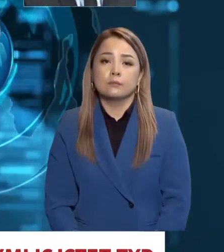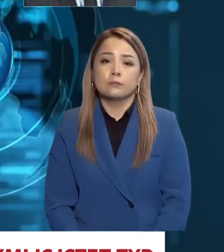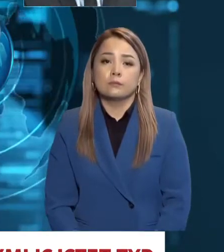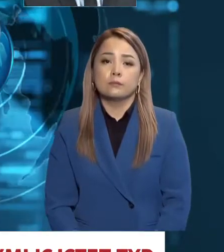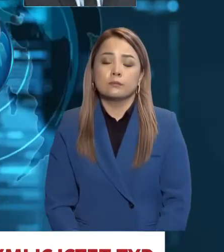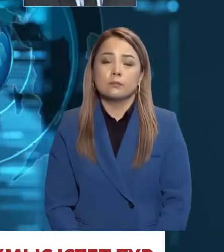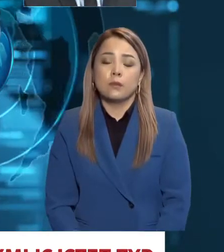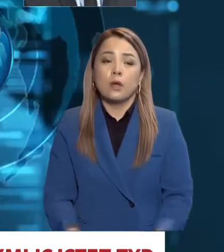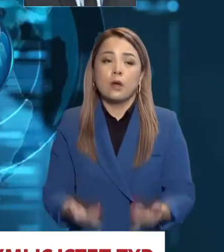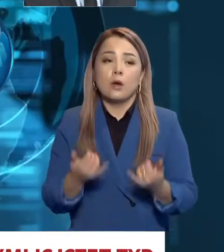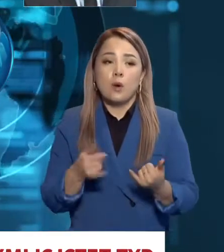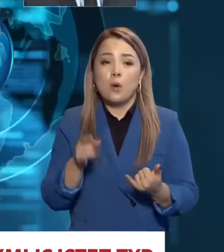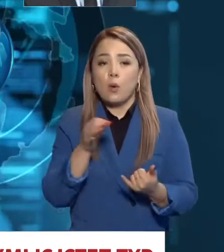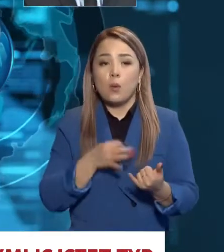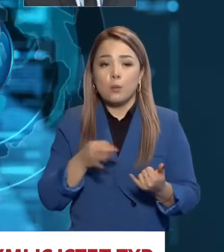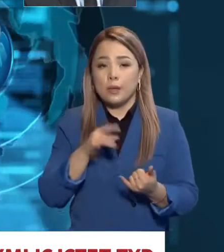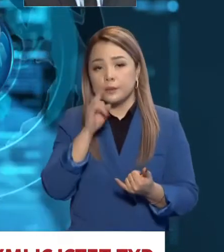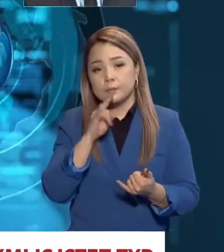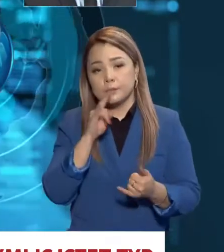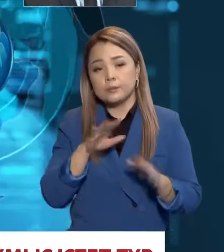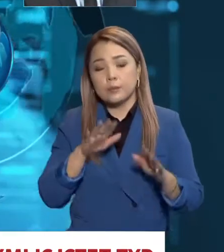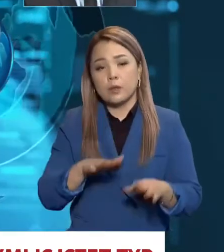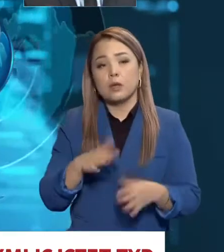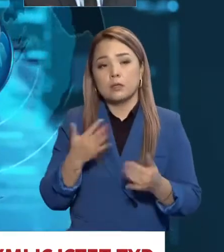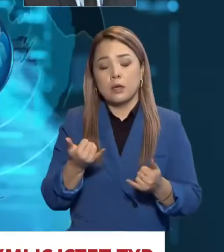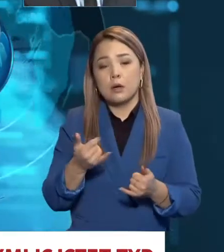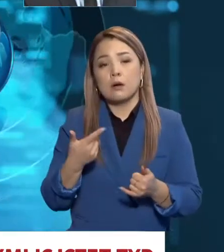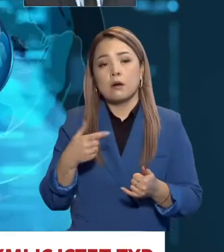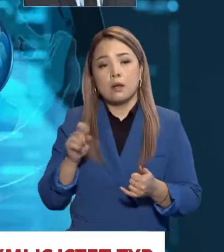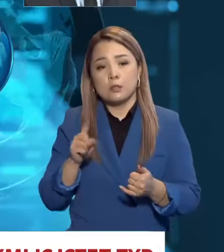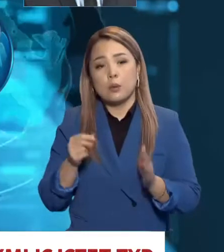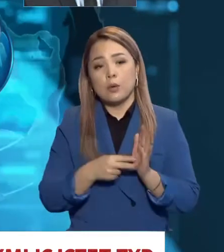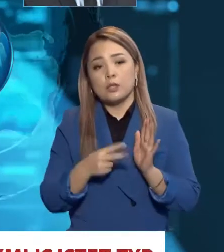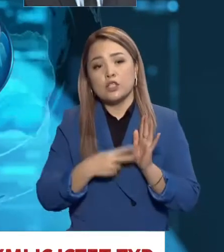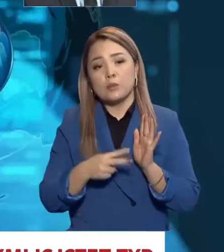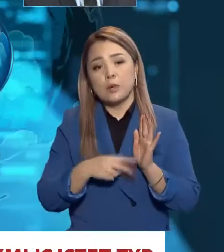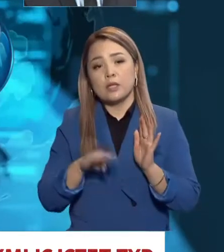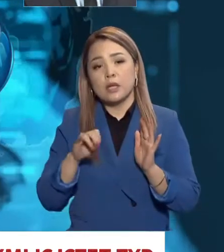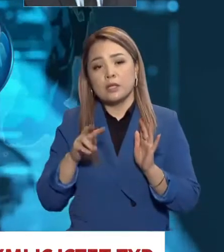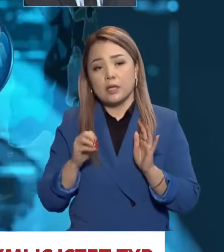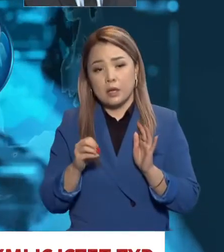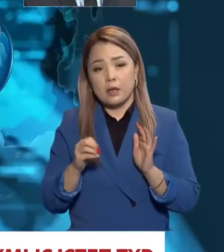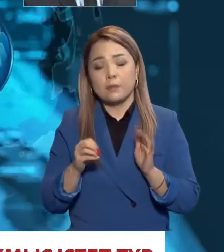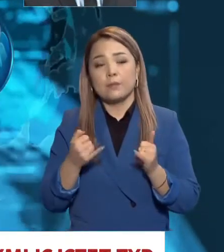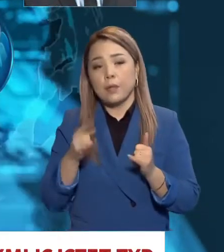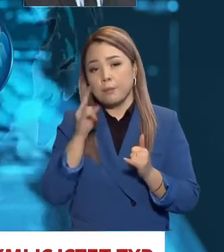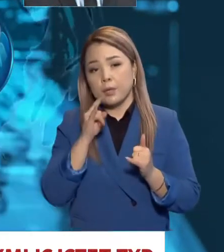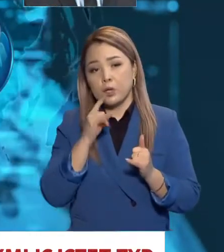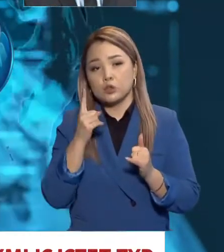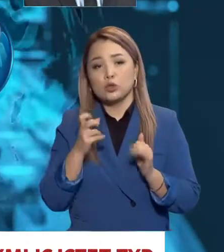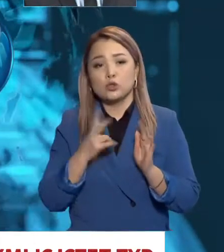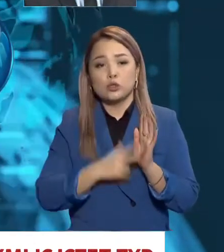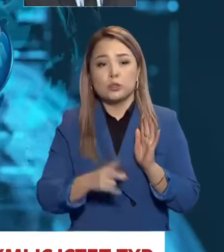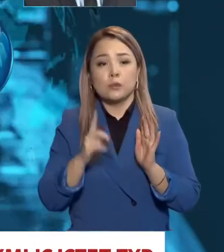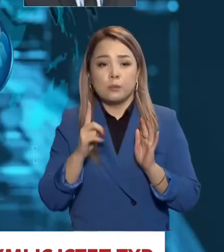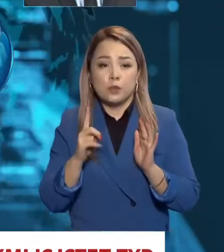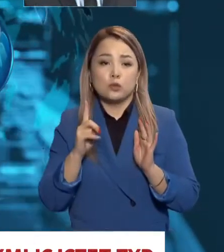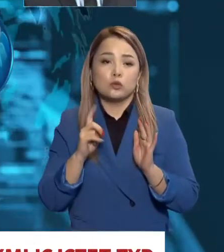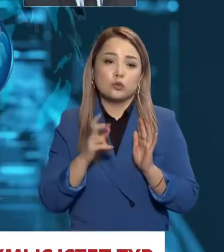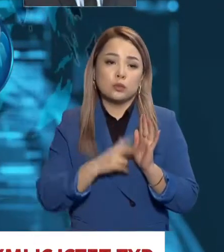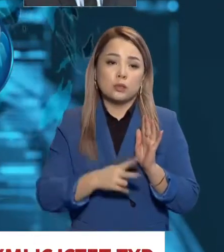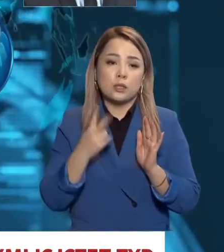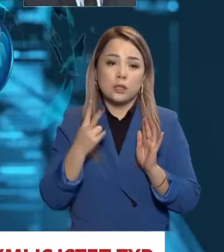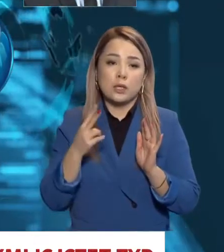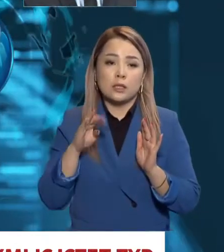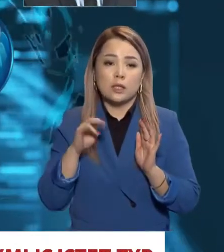Облыста жанар жағармай құю бекеттерінде сұйытылған газ бағасы 70 теңгеден, ал бензин 181-182